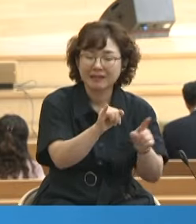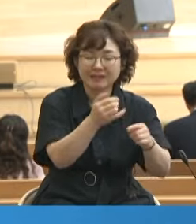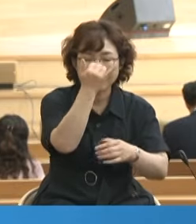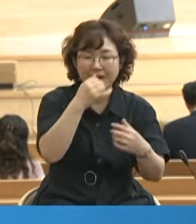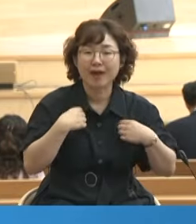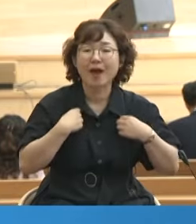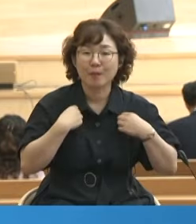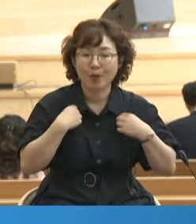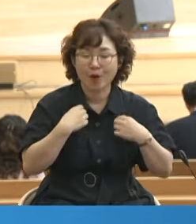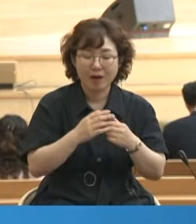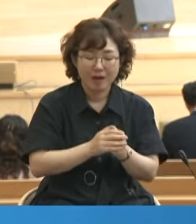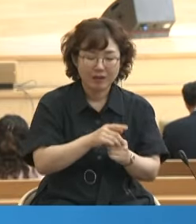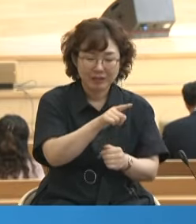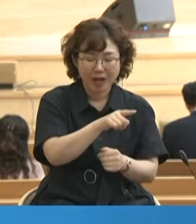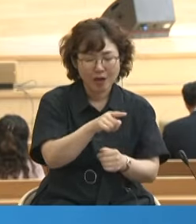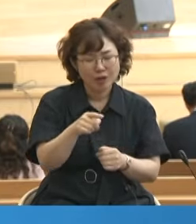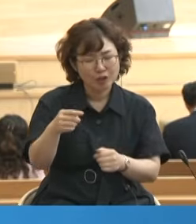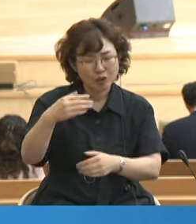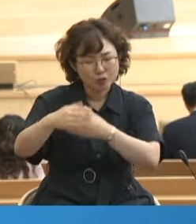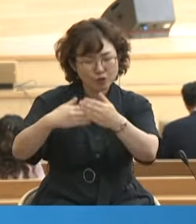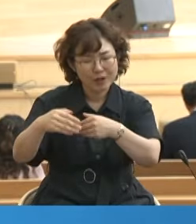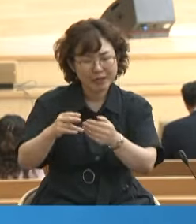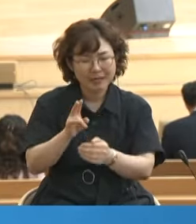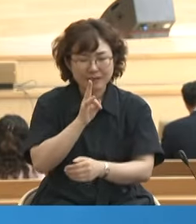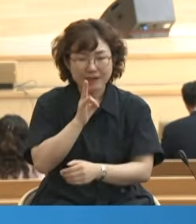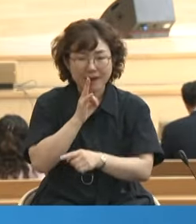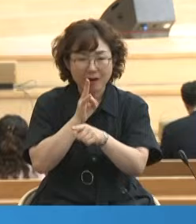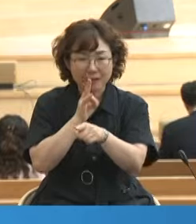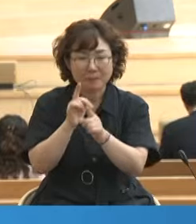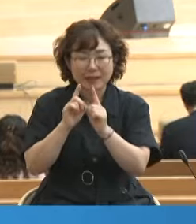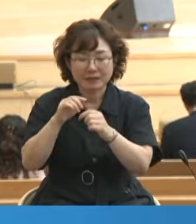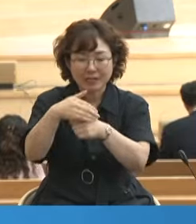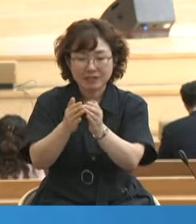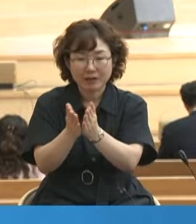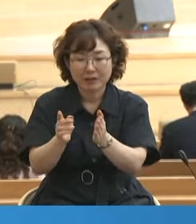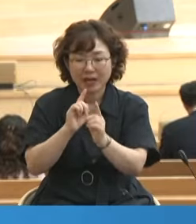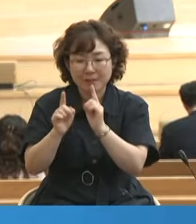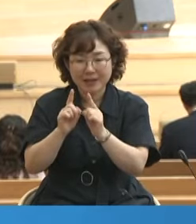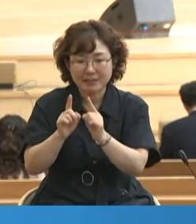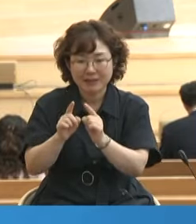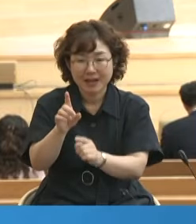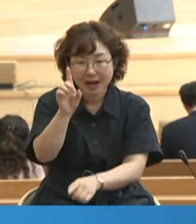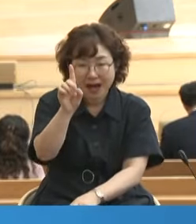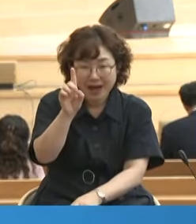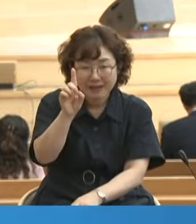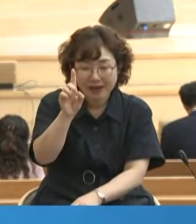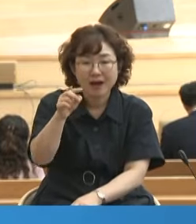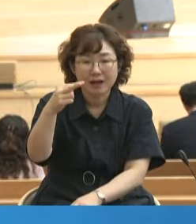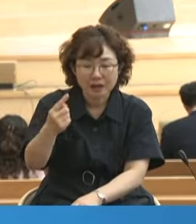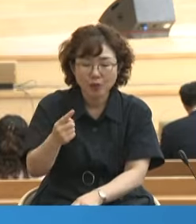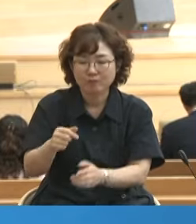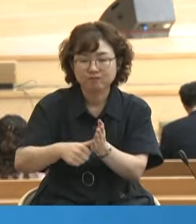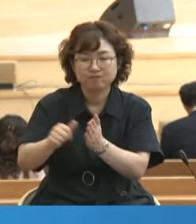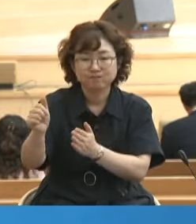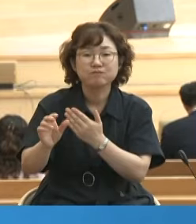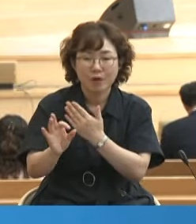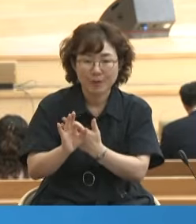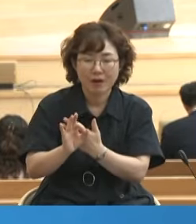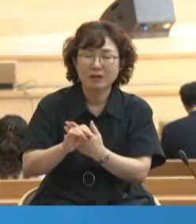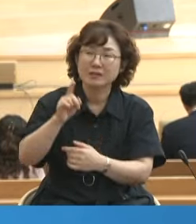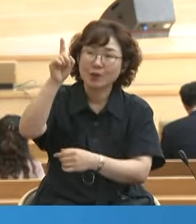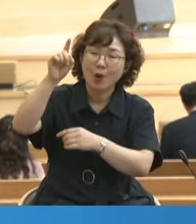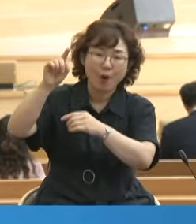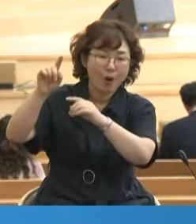두루마리의 예언을 제하여버리면, 다시 말하면 하나님의 말씀, 성경 말씀을 제하여버리면 거룩한